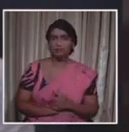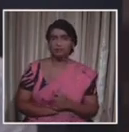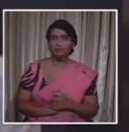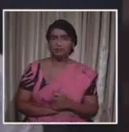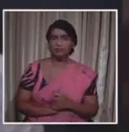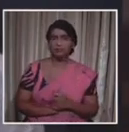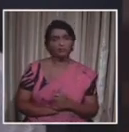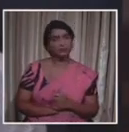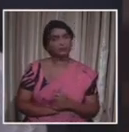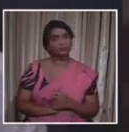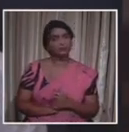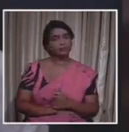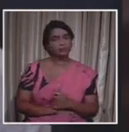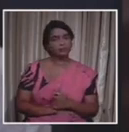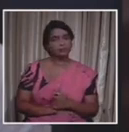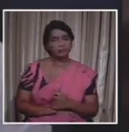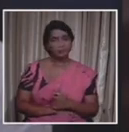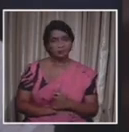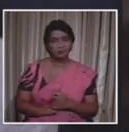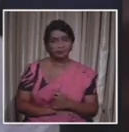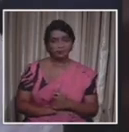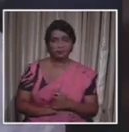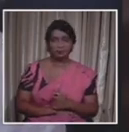යෝජනාංක 1